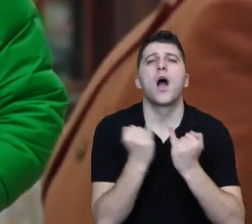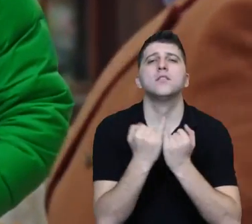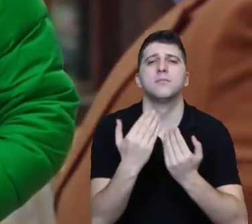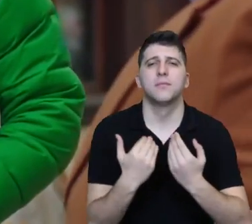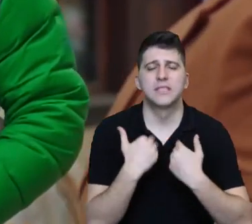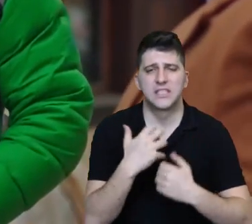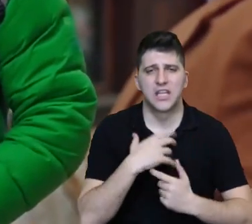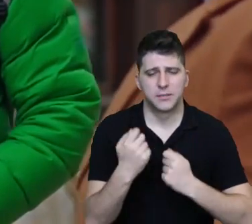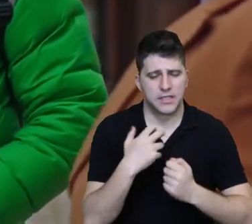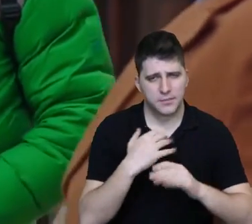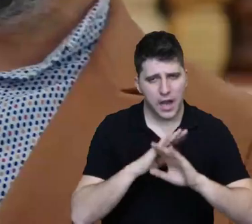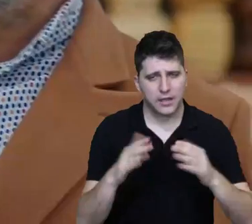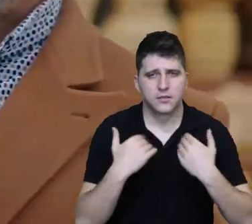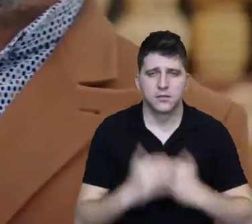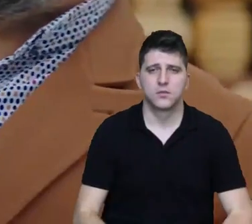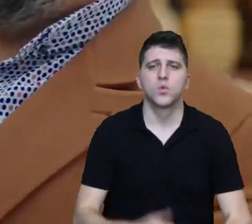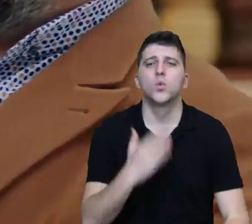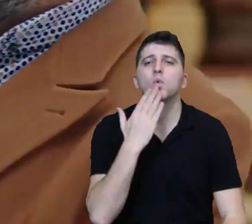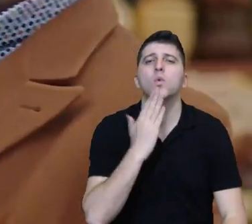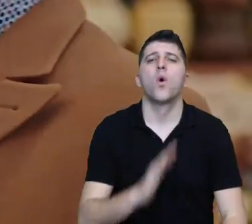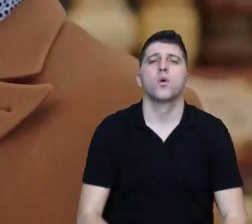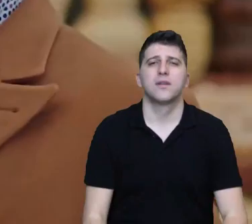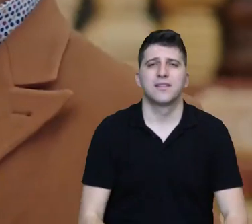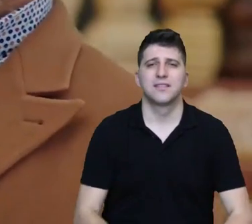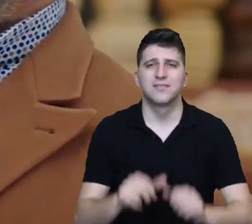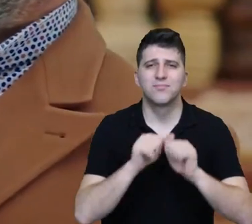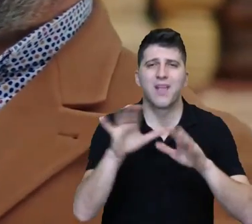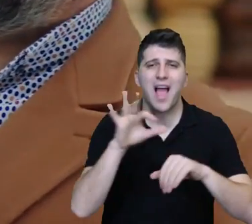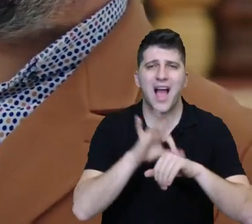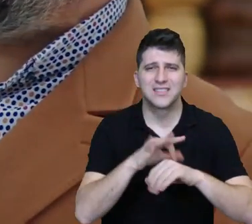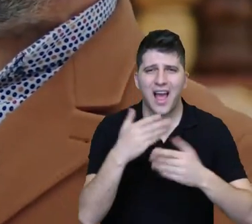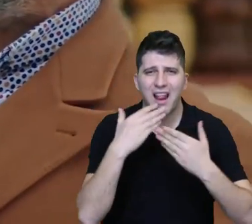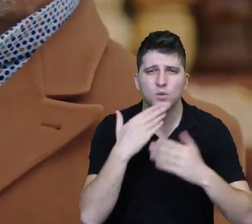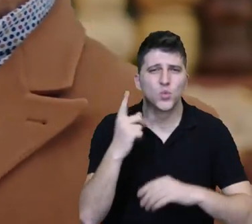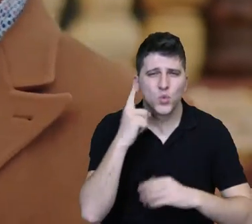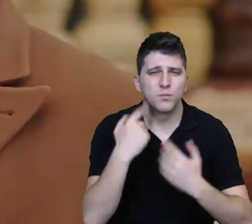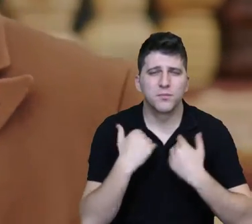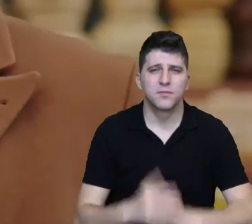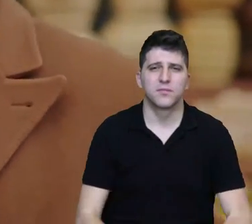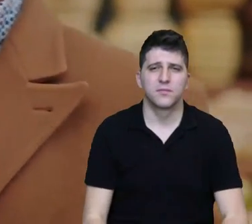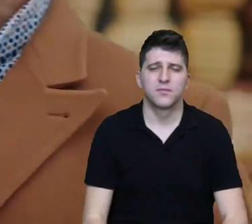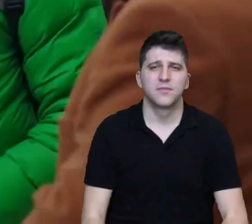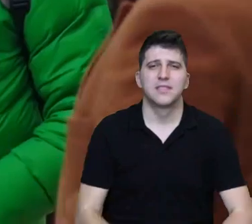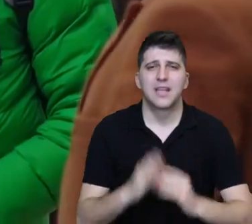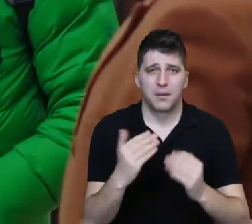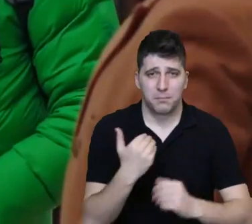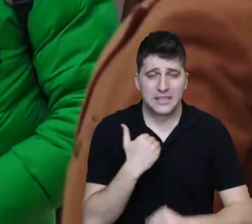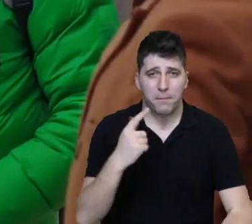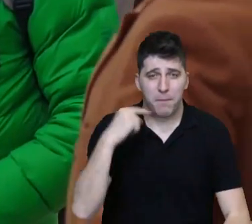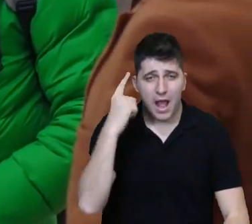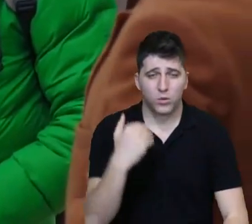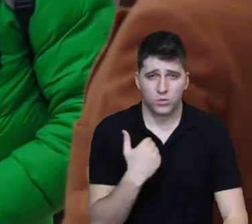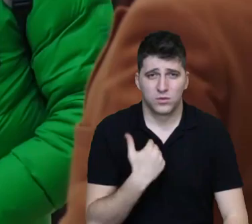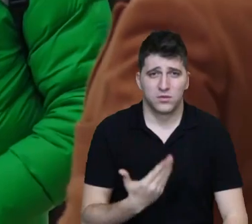biz kendi işimizi kendimiz hallederiz. Yok, hani salgın hastalıktan bahsettiğinizi duydum da. Yani biz de merak